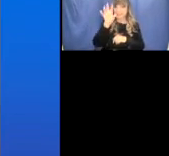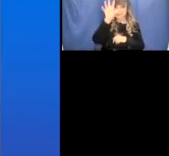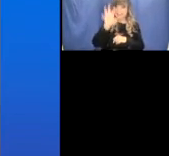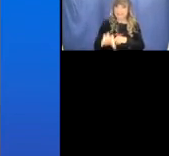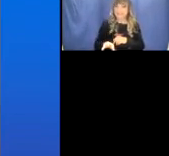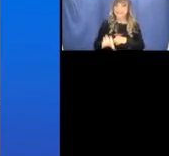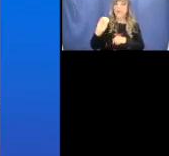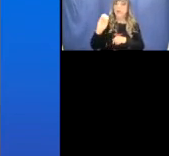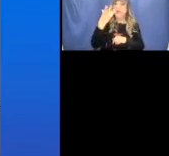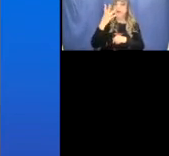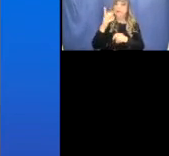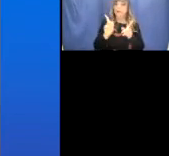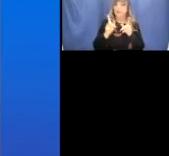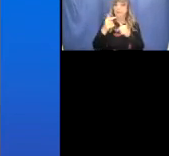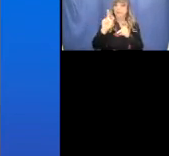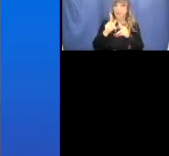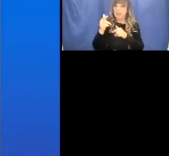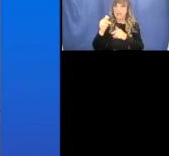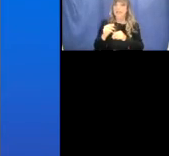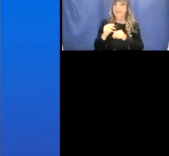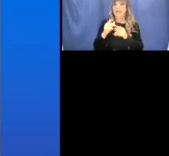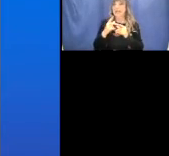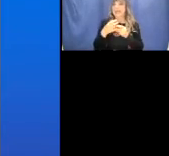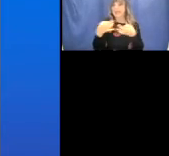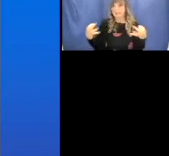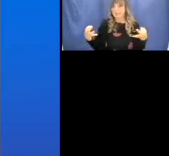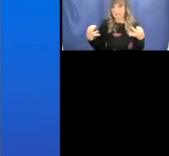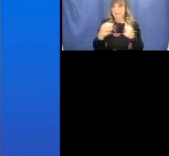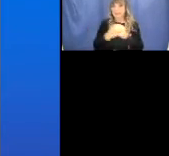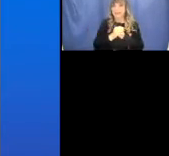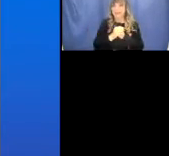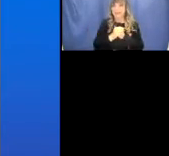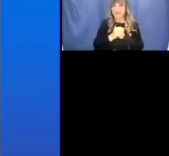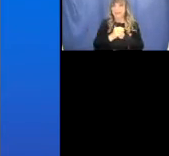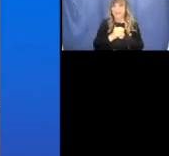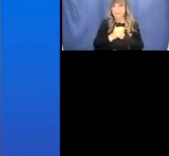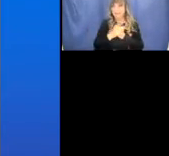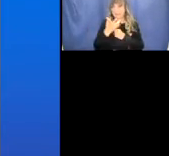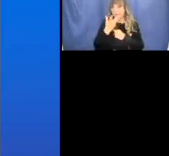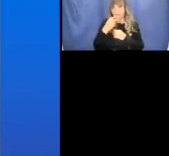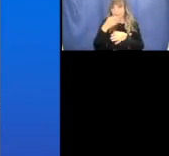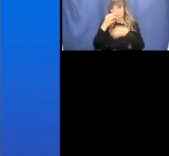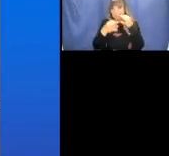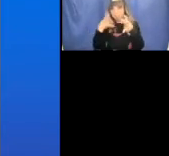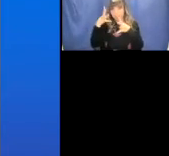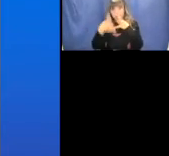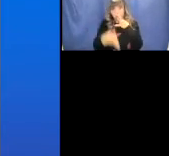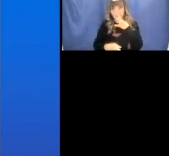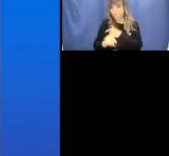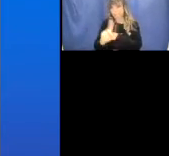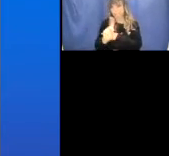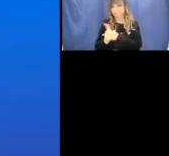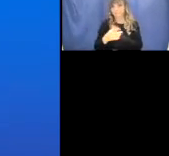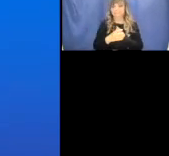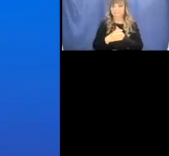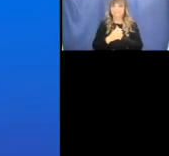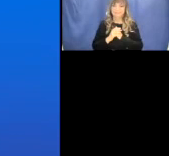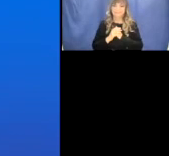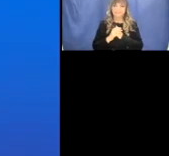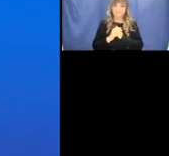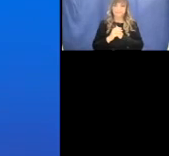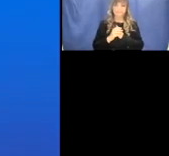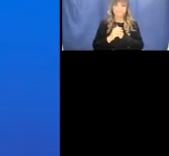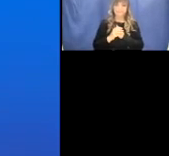14 celle elementari sono quali però non mi sto troppo sopra il mare